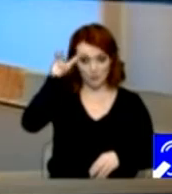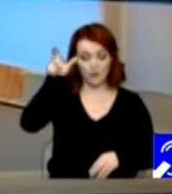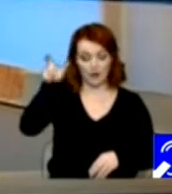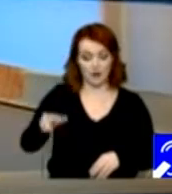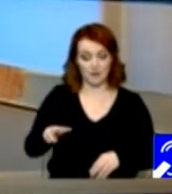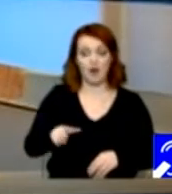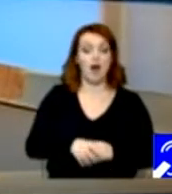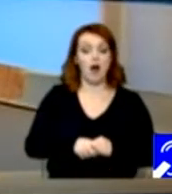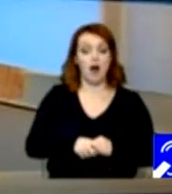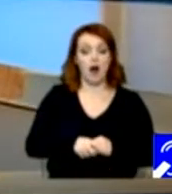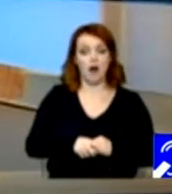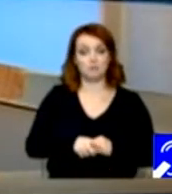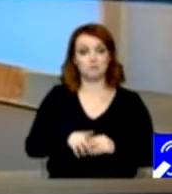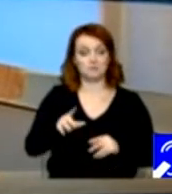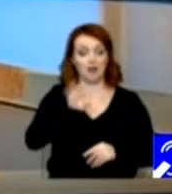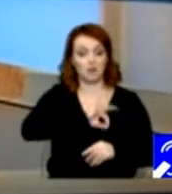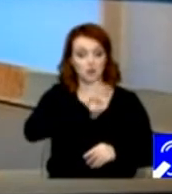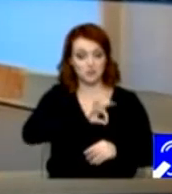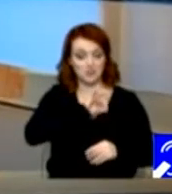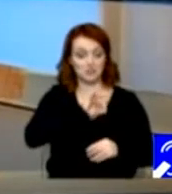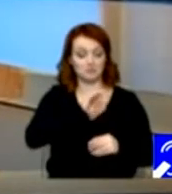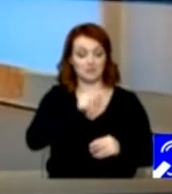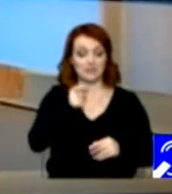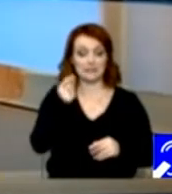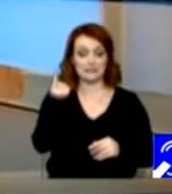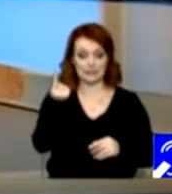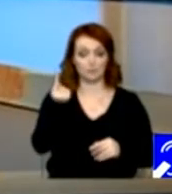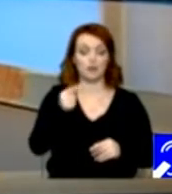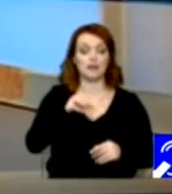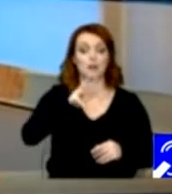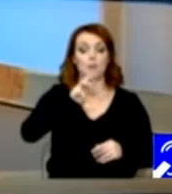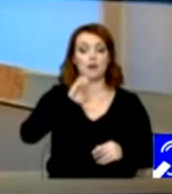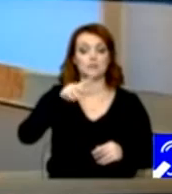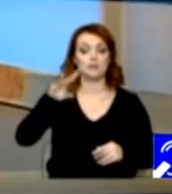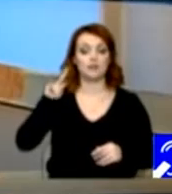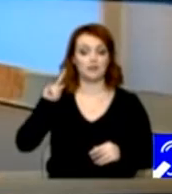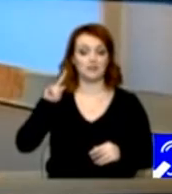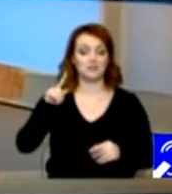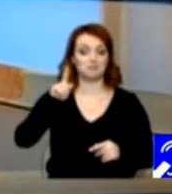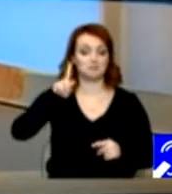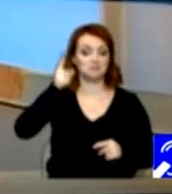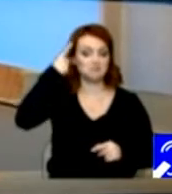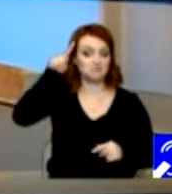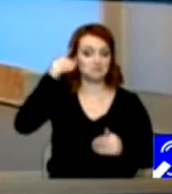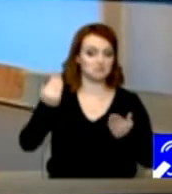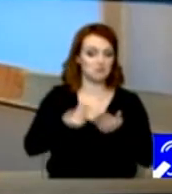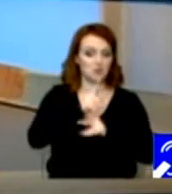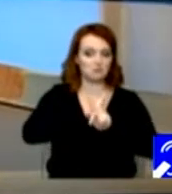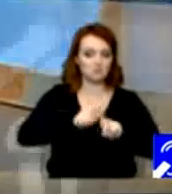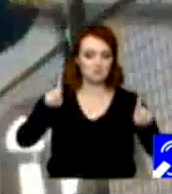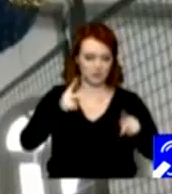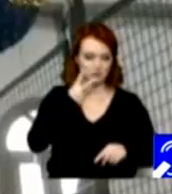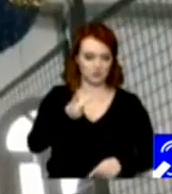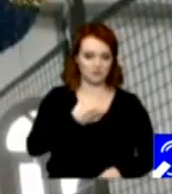le folosește pentru a crea adevărate bijuterii tridimensionale care reproduc peisajul sau clădiri celebre